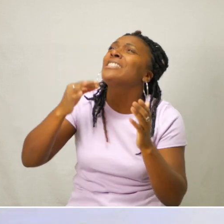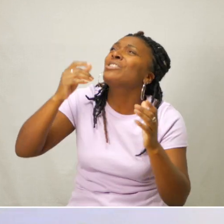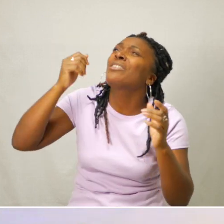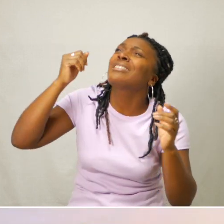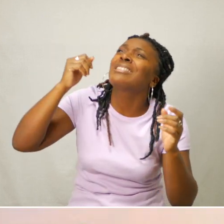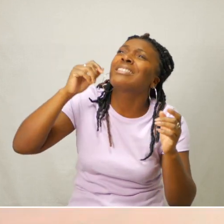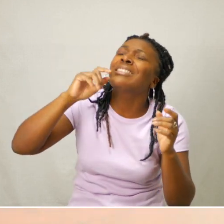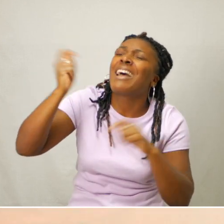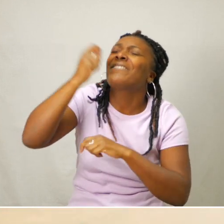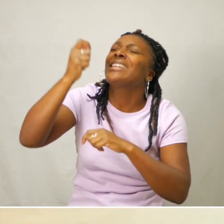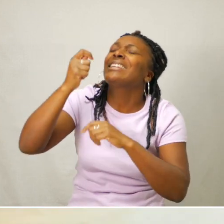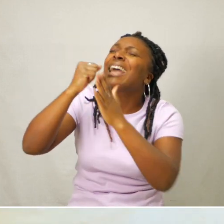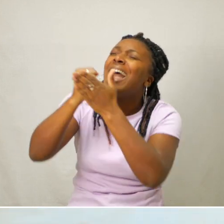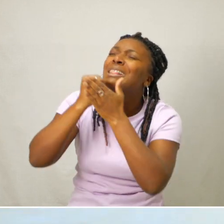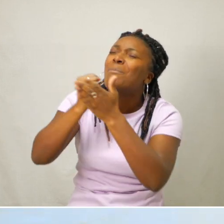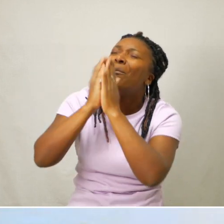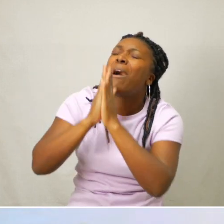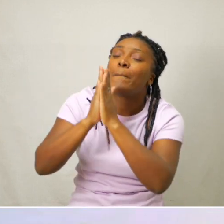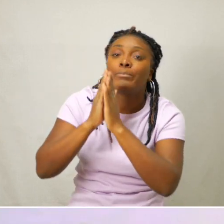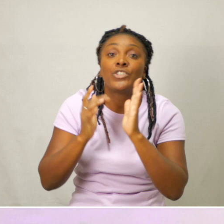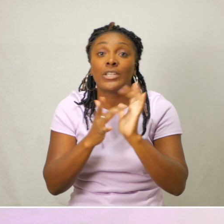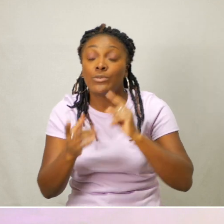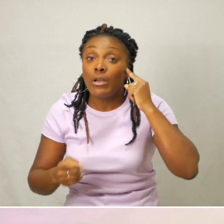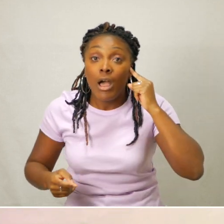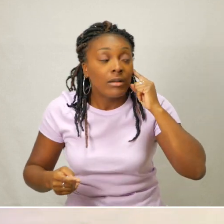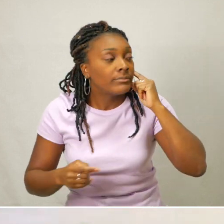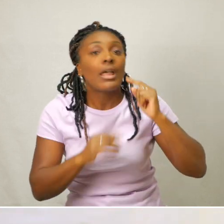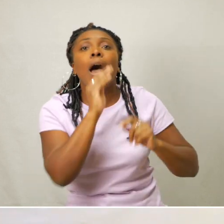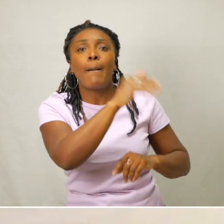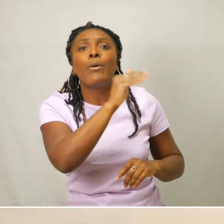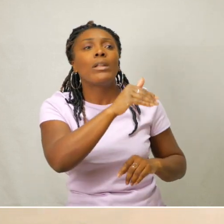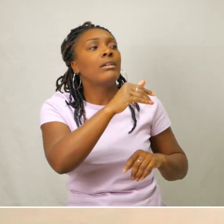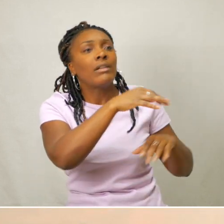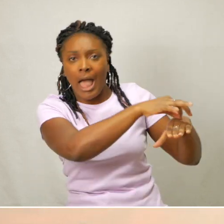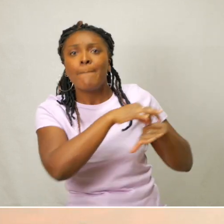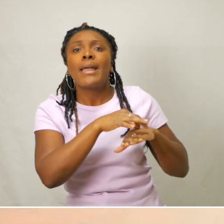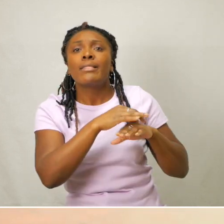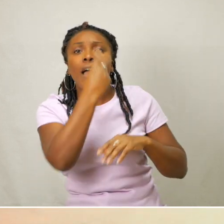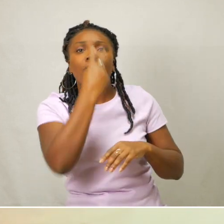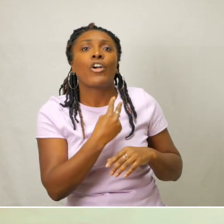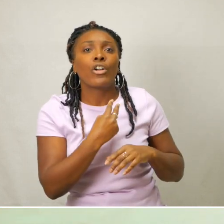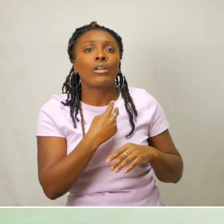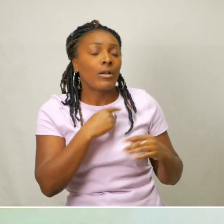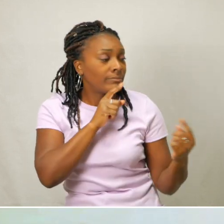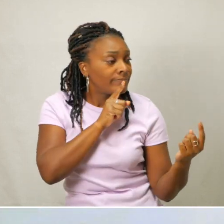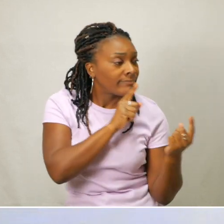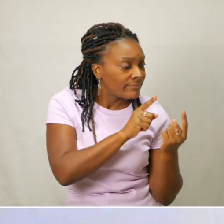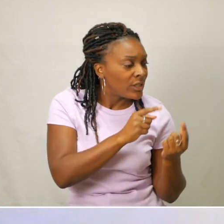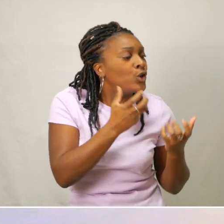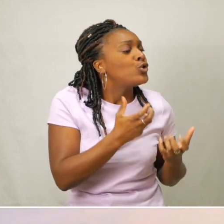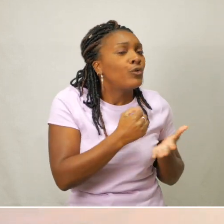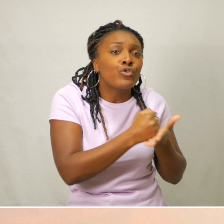s'étant arrêté, ordonna qu'on le lui amène. Et quand il se fut approché, il lui demanda « Que veux-tu que je te fasse ?» Il